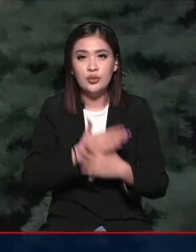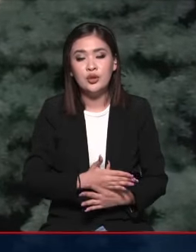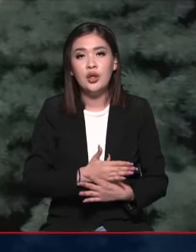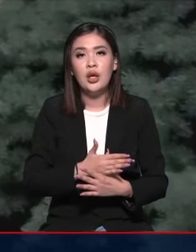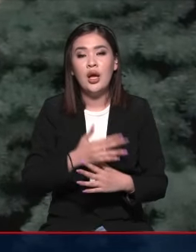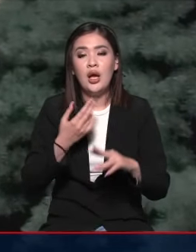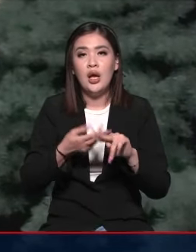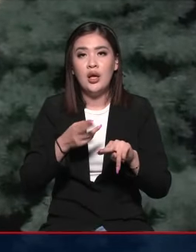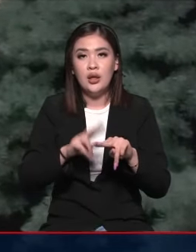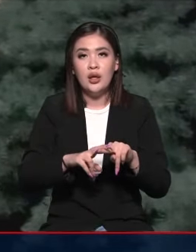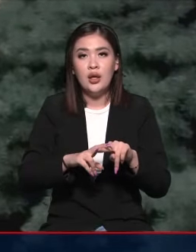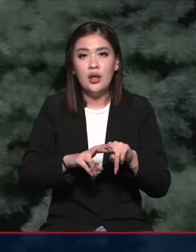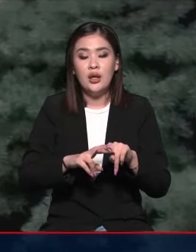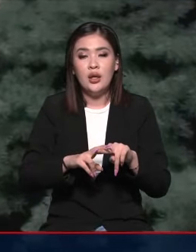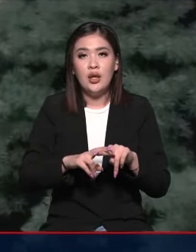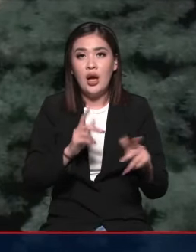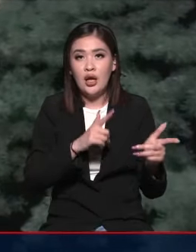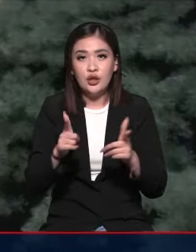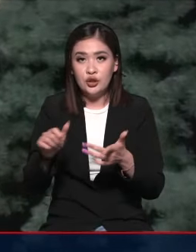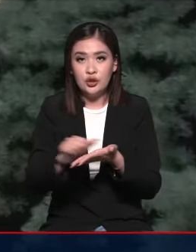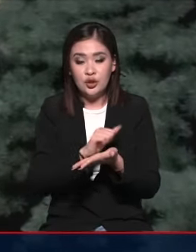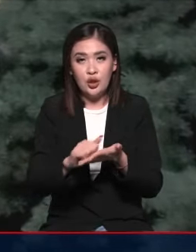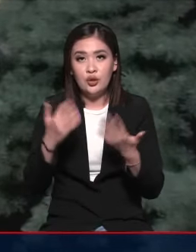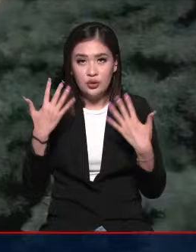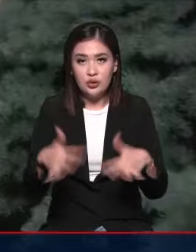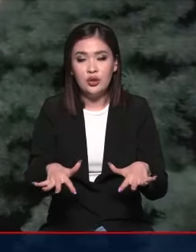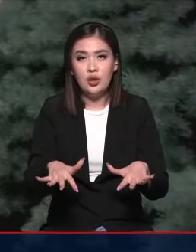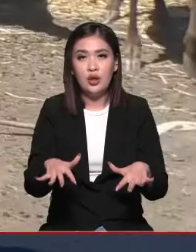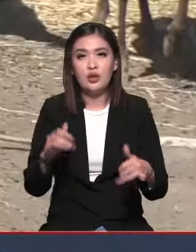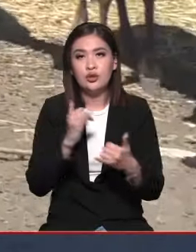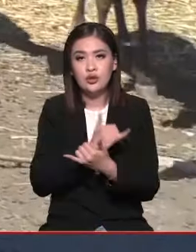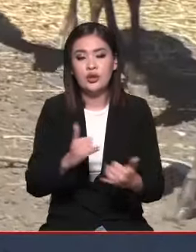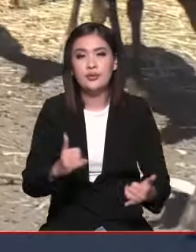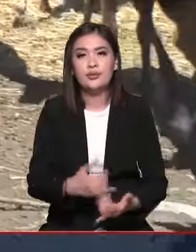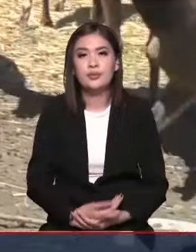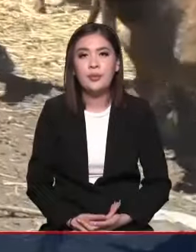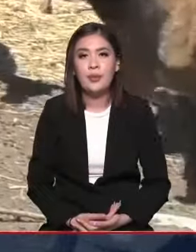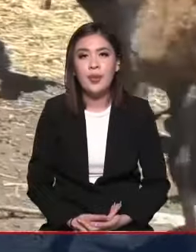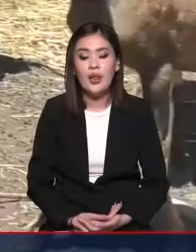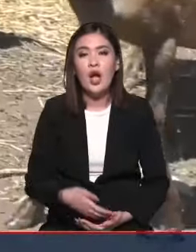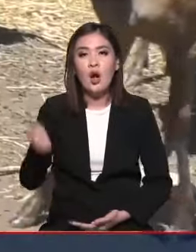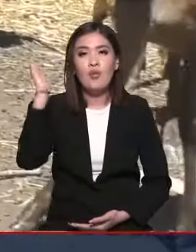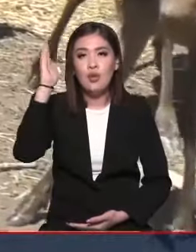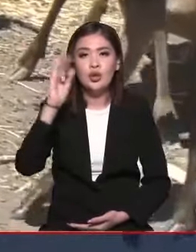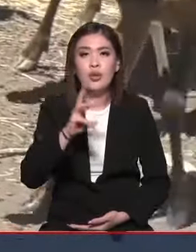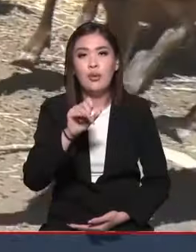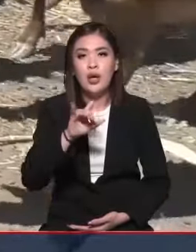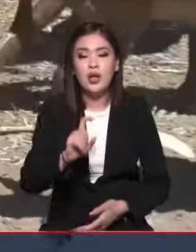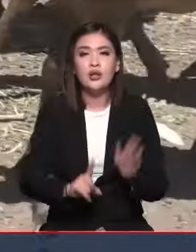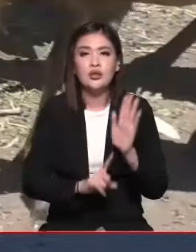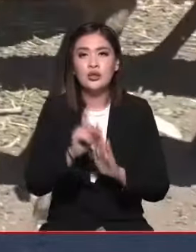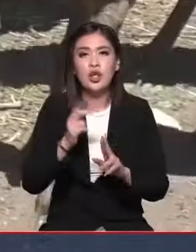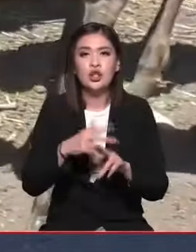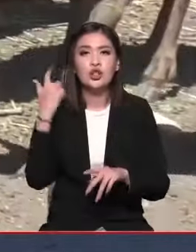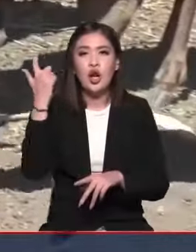құжаттарын әзірлеп бітке болғаннан кейін ұсынатын болады бізге. Берік Алдабергенов болашақта марал басын көбейтіп,